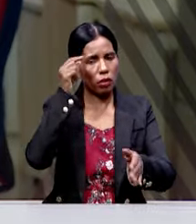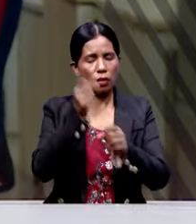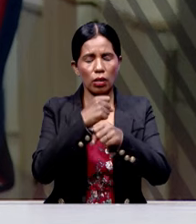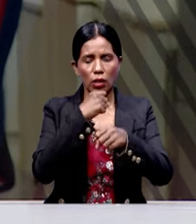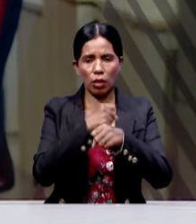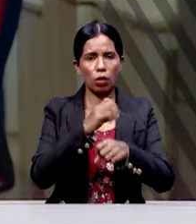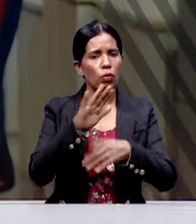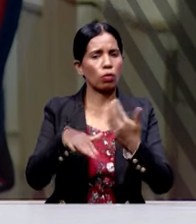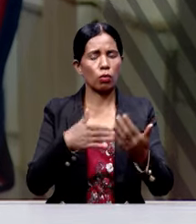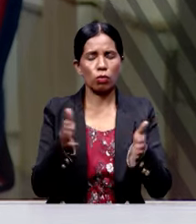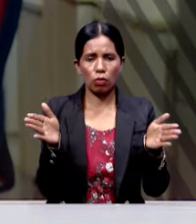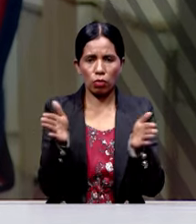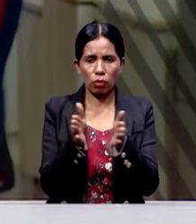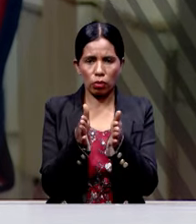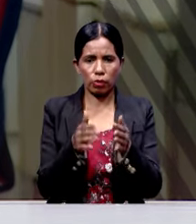maioria clot.